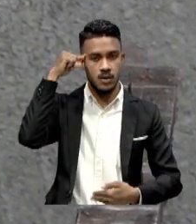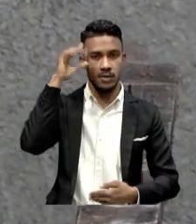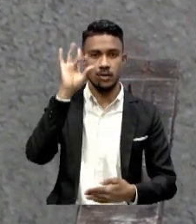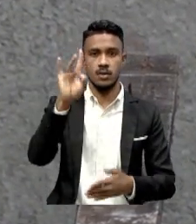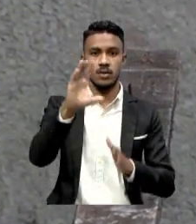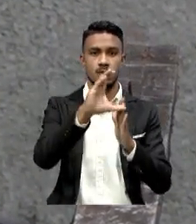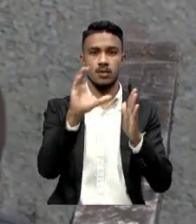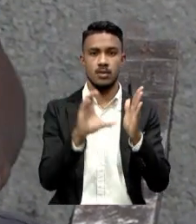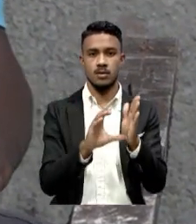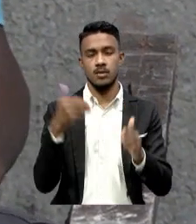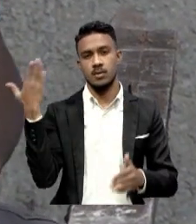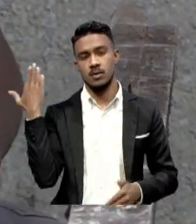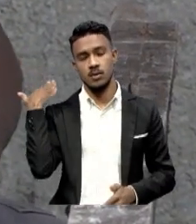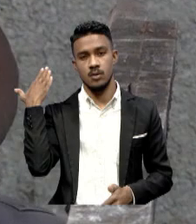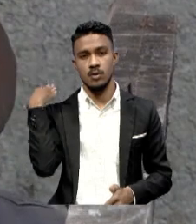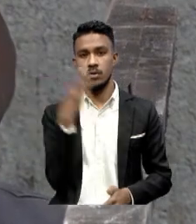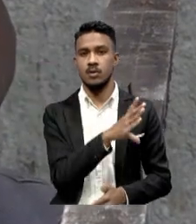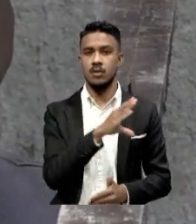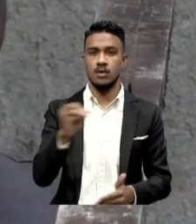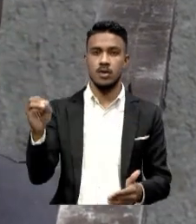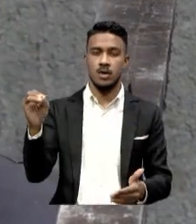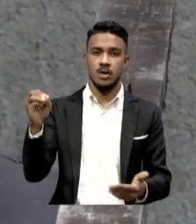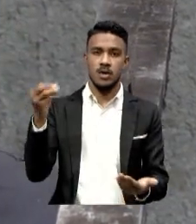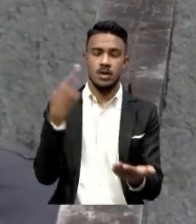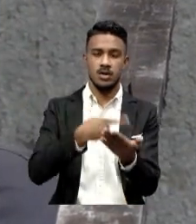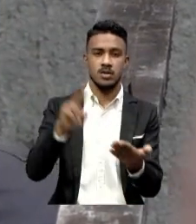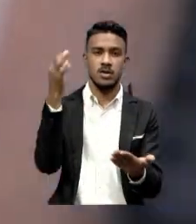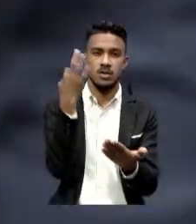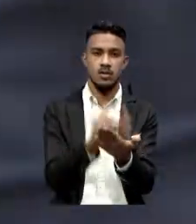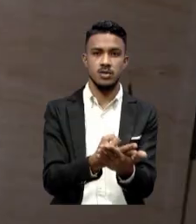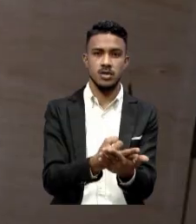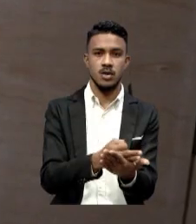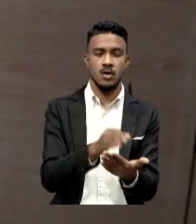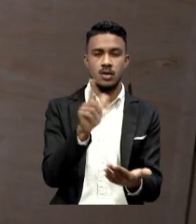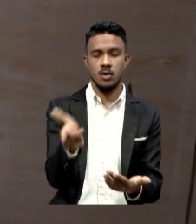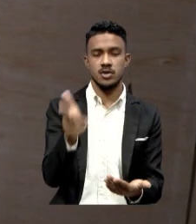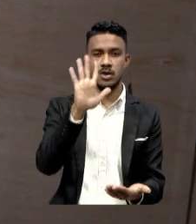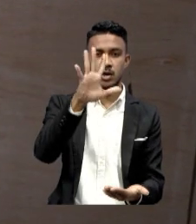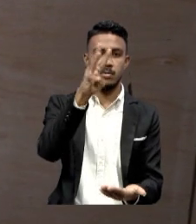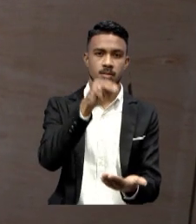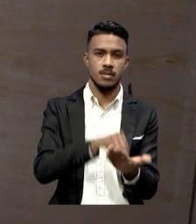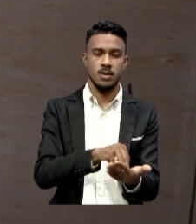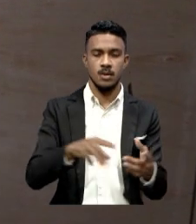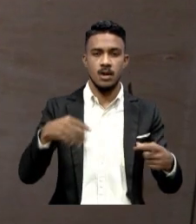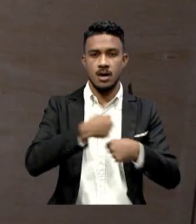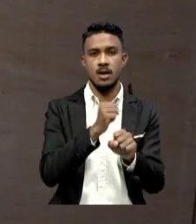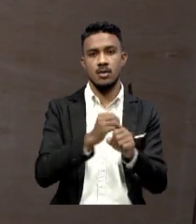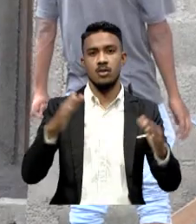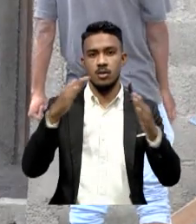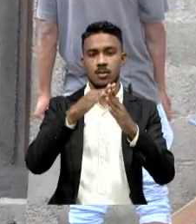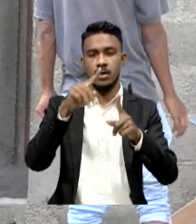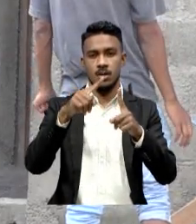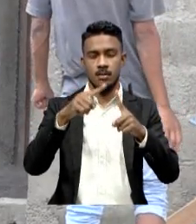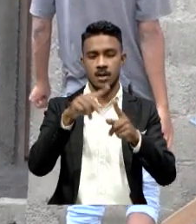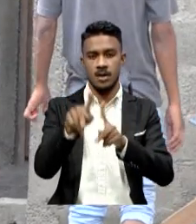ne, aloka orsamentu miliaun ruanulu resin lima ba konstruisaun uma ba emak bitlaek.